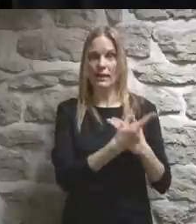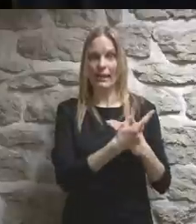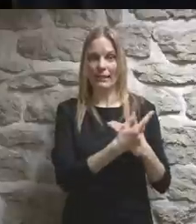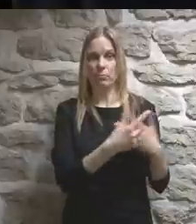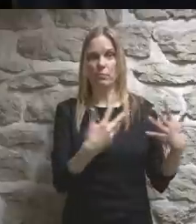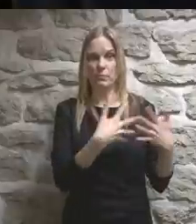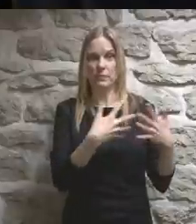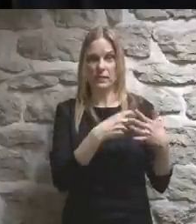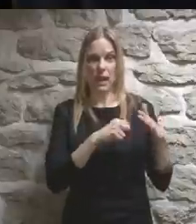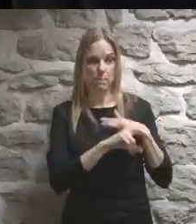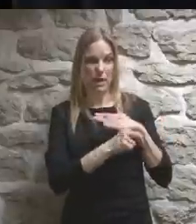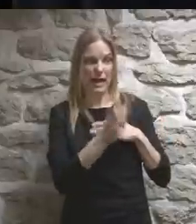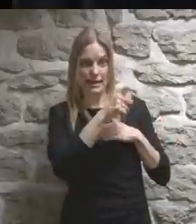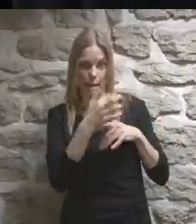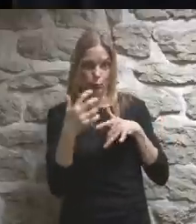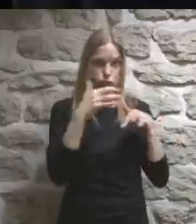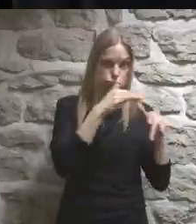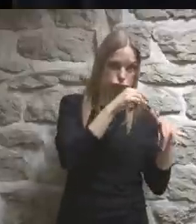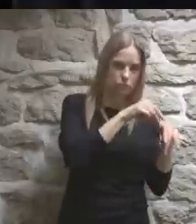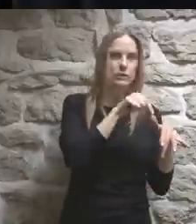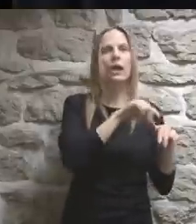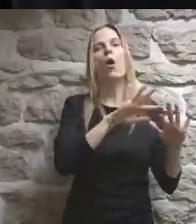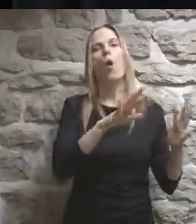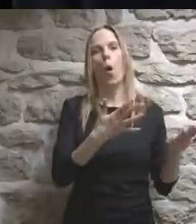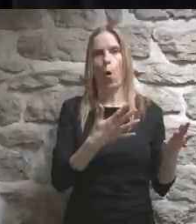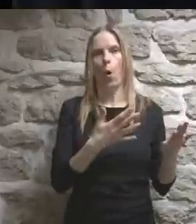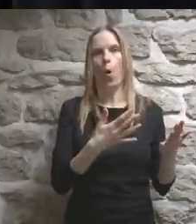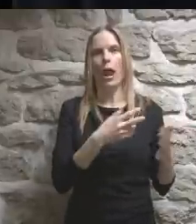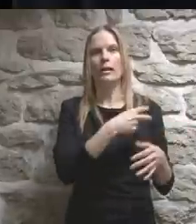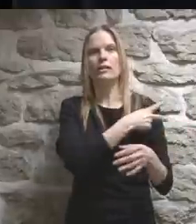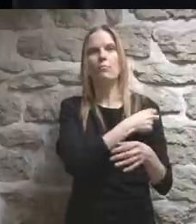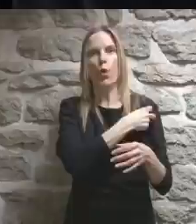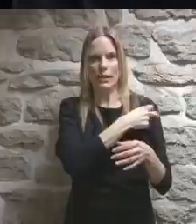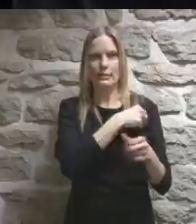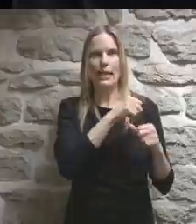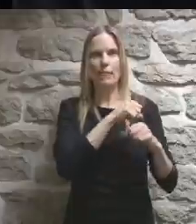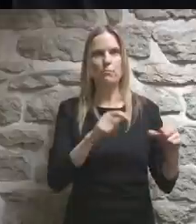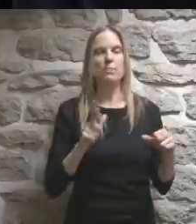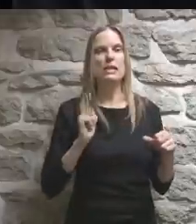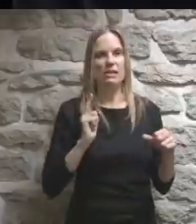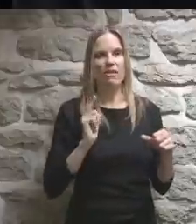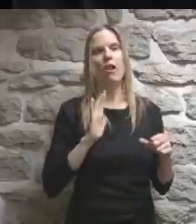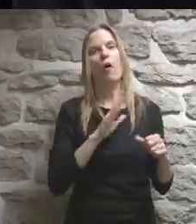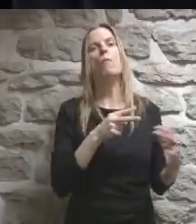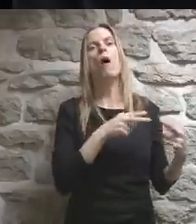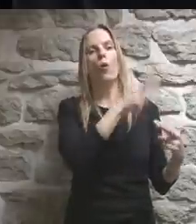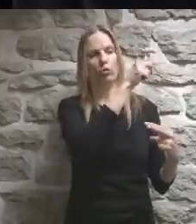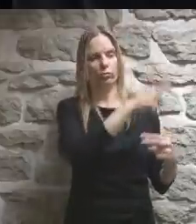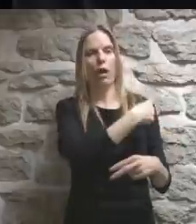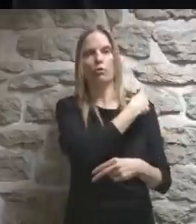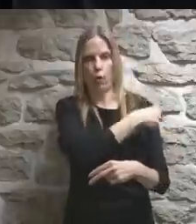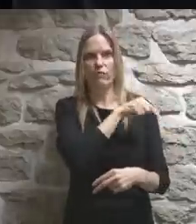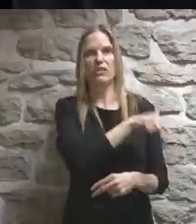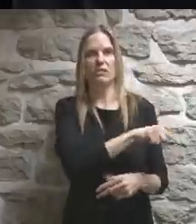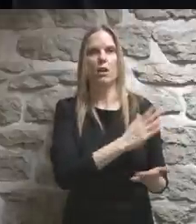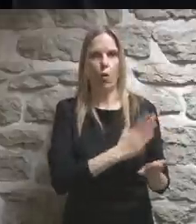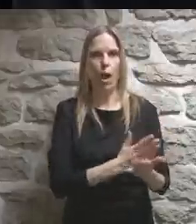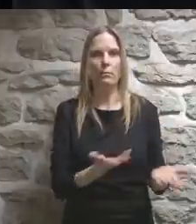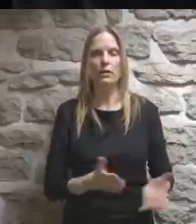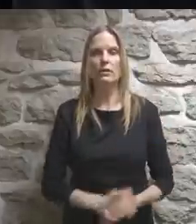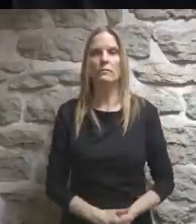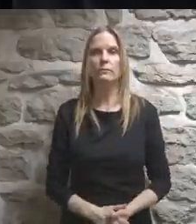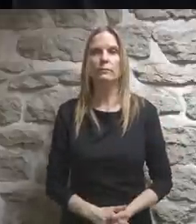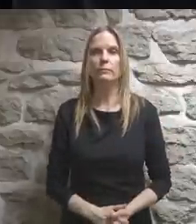et siis oleks ka politseipiiril ameti poolt kohe seal nii-öelda meie enda kontakt ohvitser koha peal